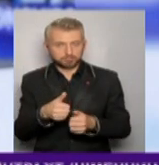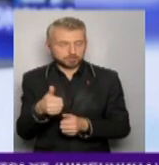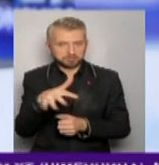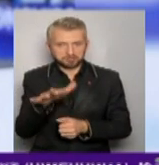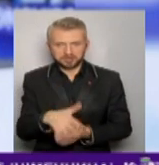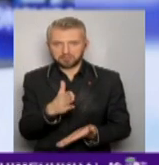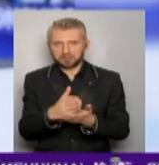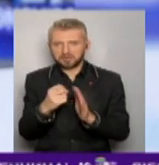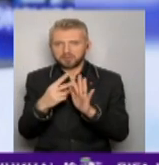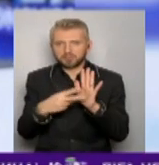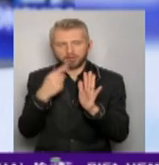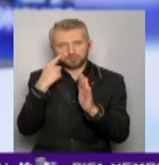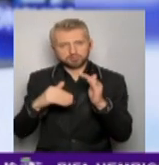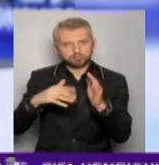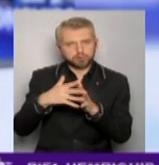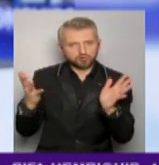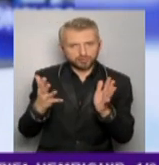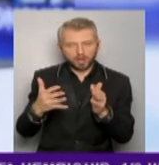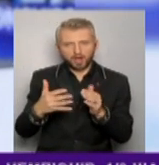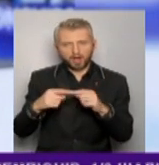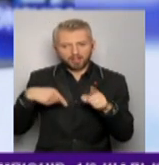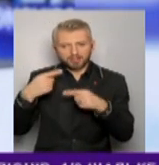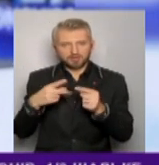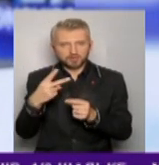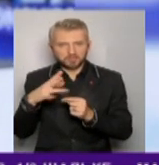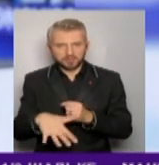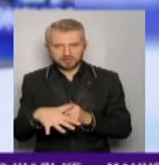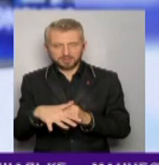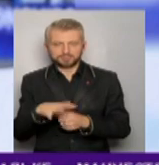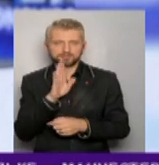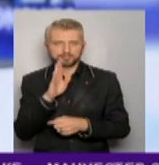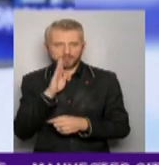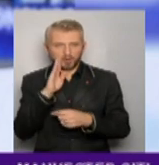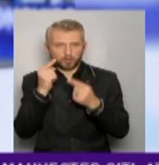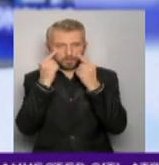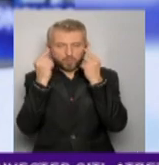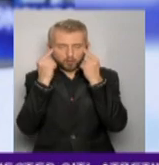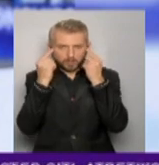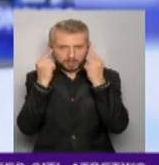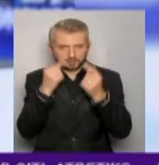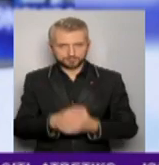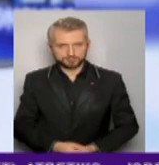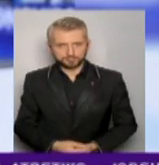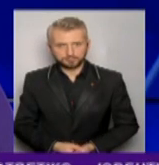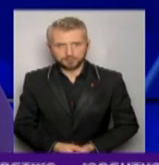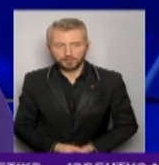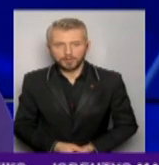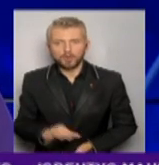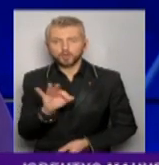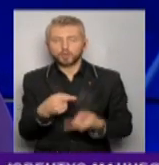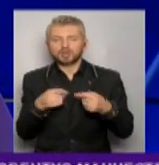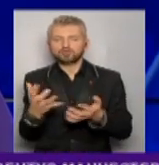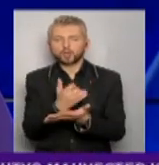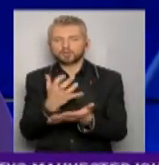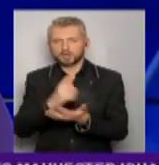17 пунктів перед найближчою суперницею – дзюдоїсткою з Монголії Уран Цехцех Мунгбат. А щодо інших